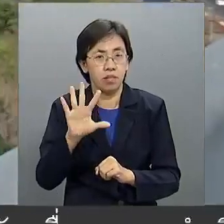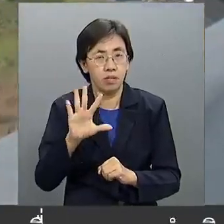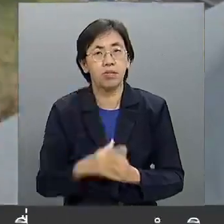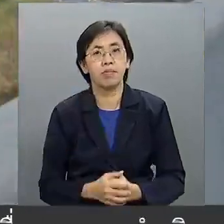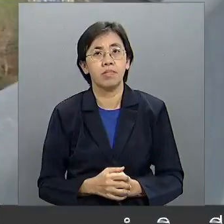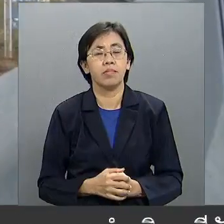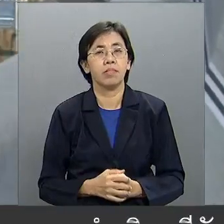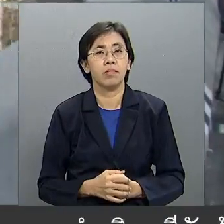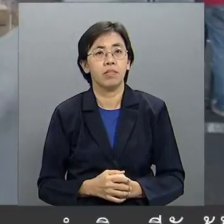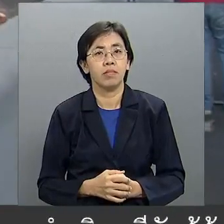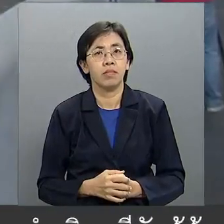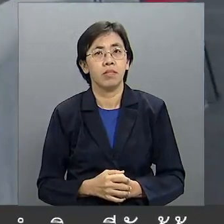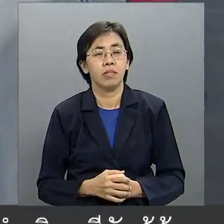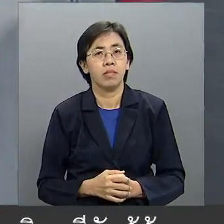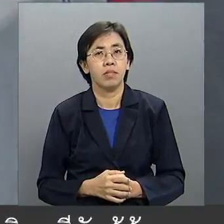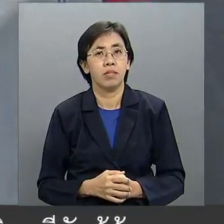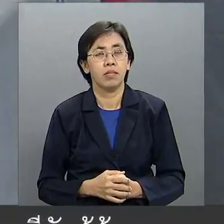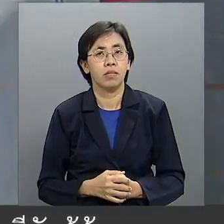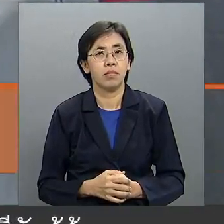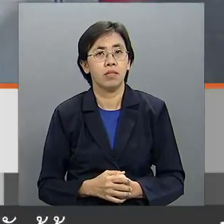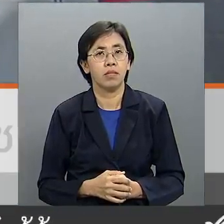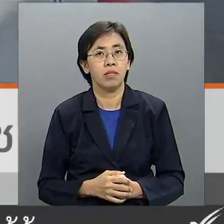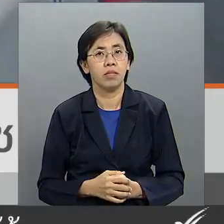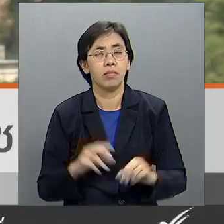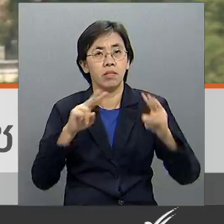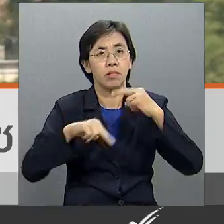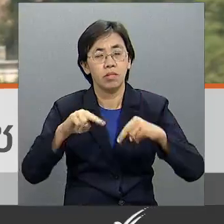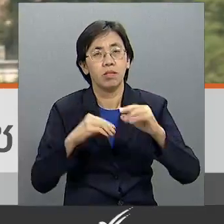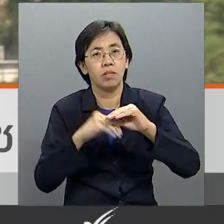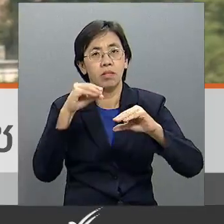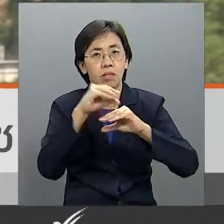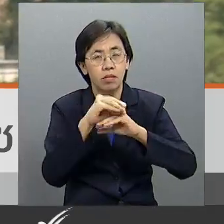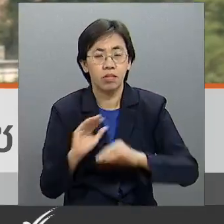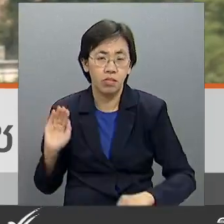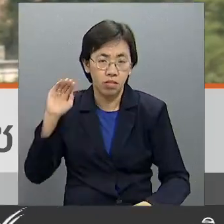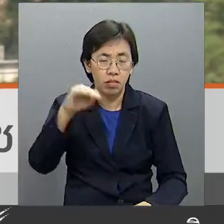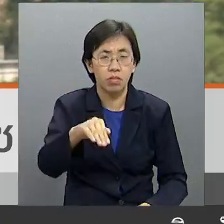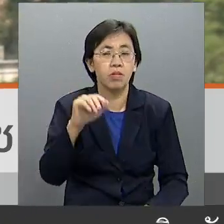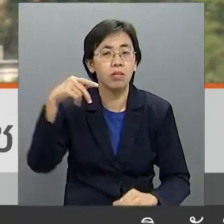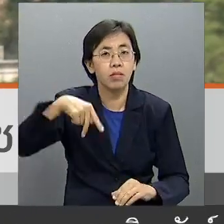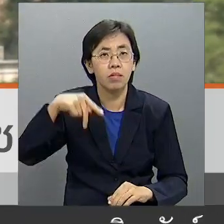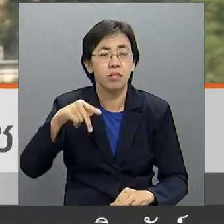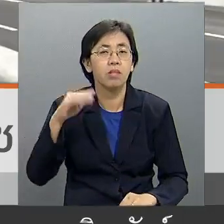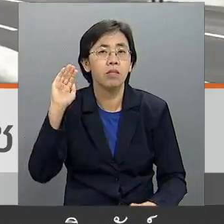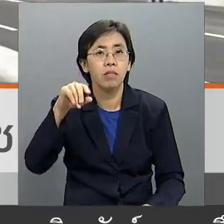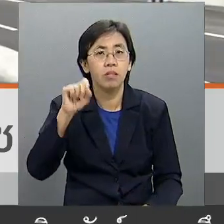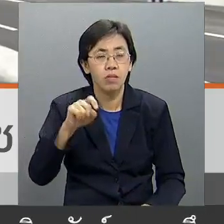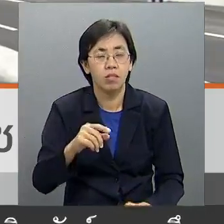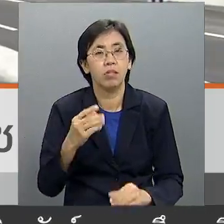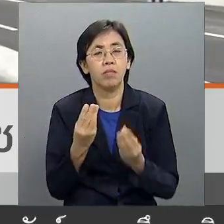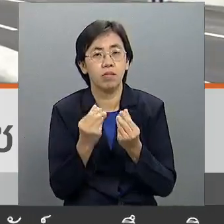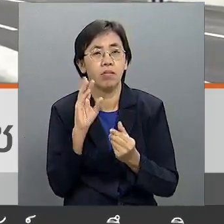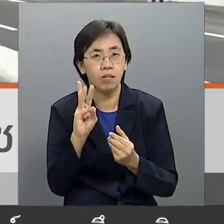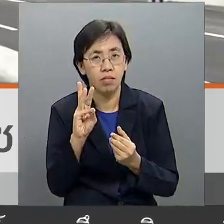มีความคืบหน้าการดำเนินงานและบำรุงรักษาโครงการก่อสร้างทางหลวงพิเศษระหว่างเมืองมอเตอร์เวย์หมายเลข 6สายบางปะอิน